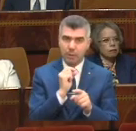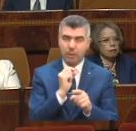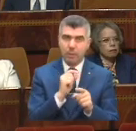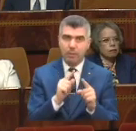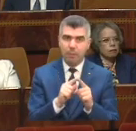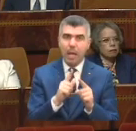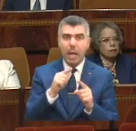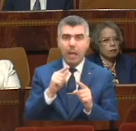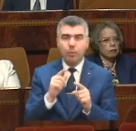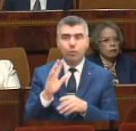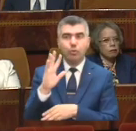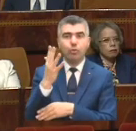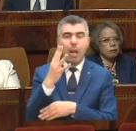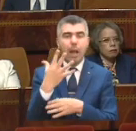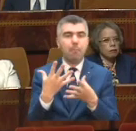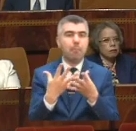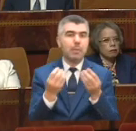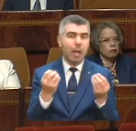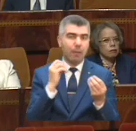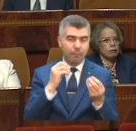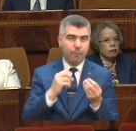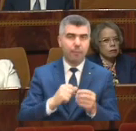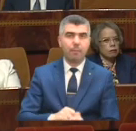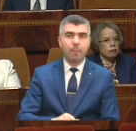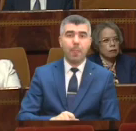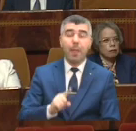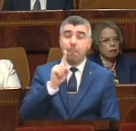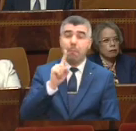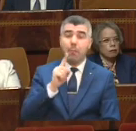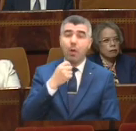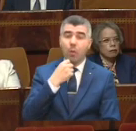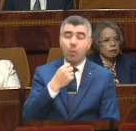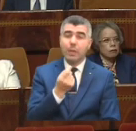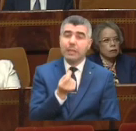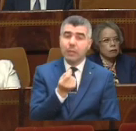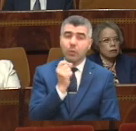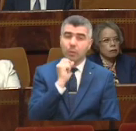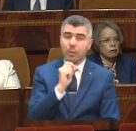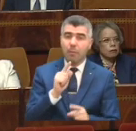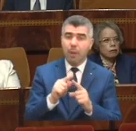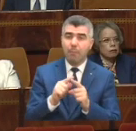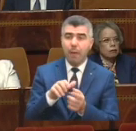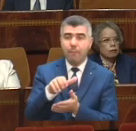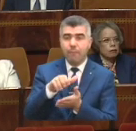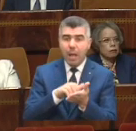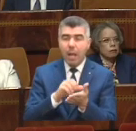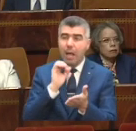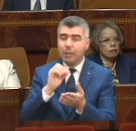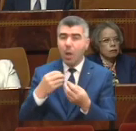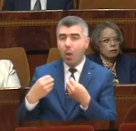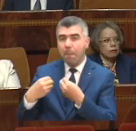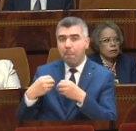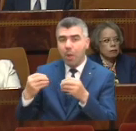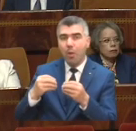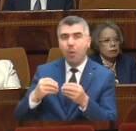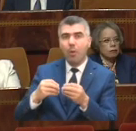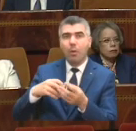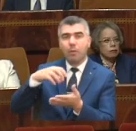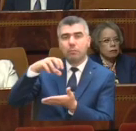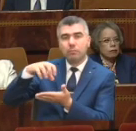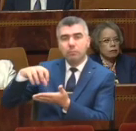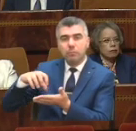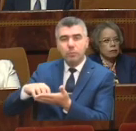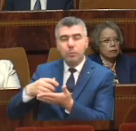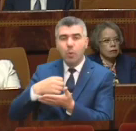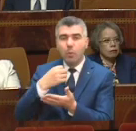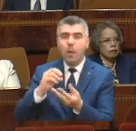بأشجار الزيتون، لكن المعاناة ديال المزارع الزيتون وغيره من الفلاحات المعاشية أو التسويقية على مستوى كيشكيو،